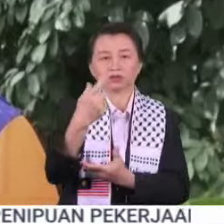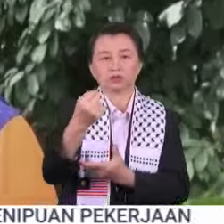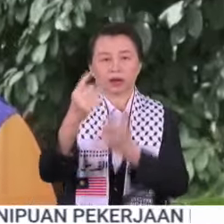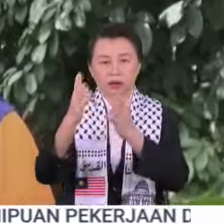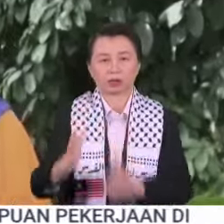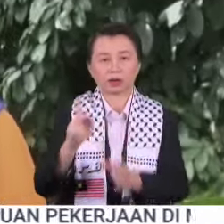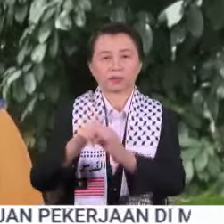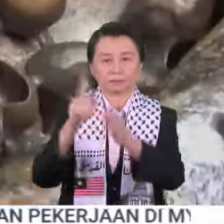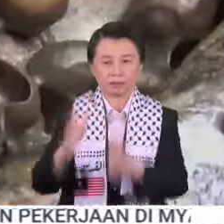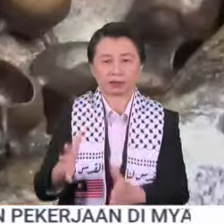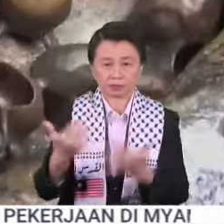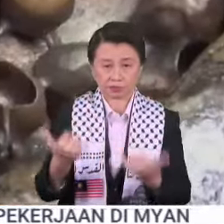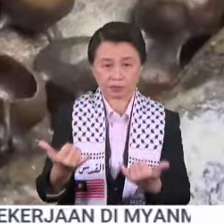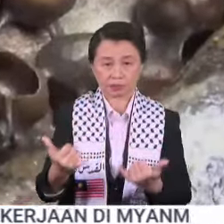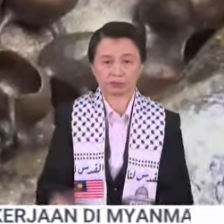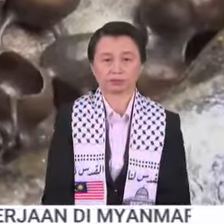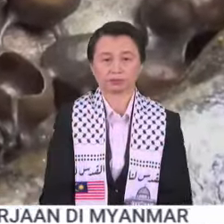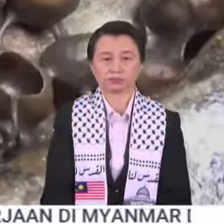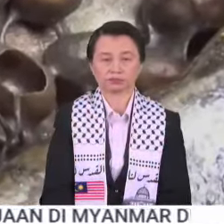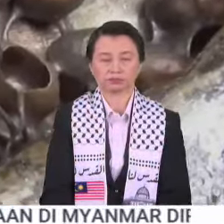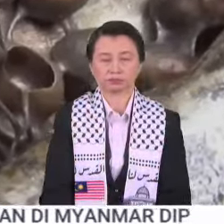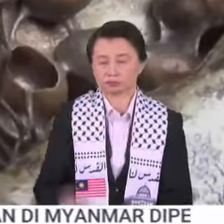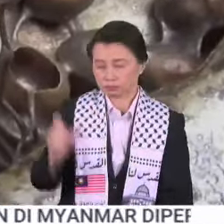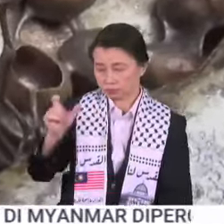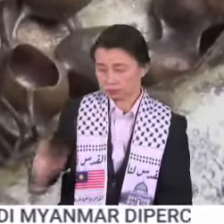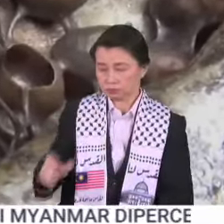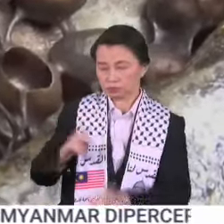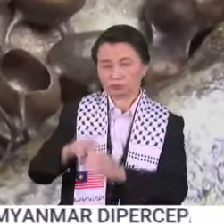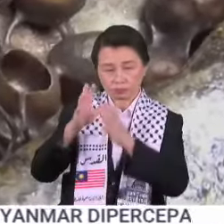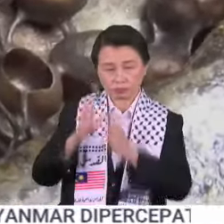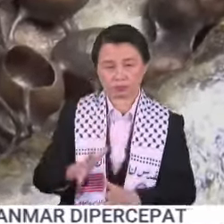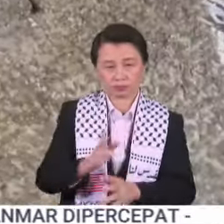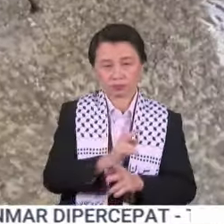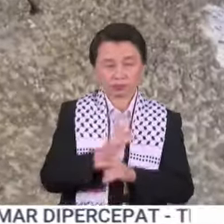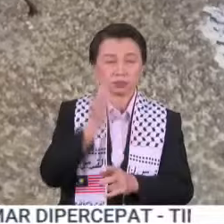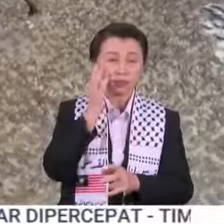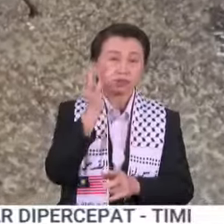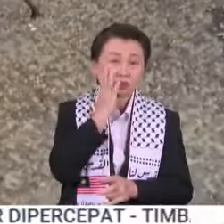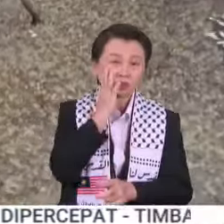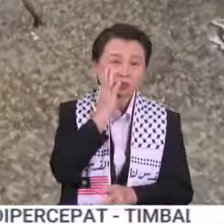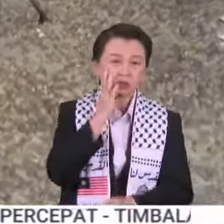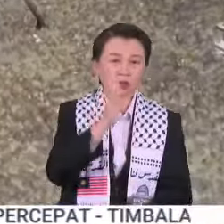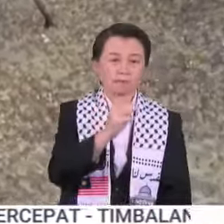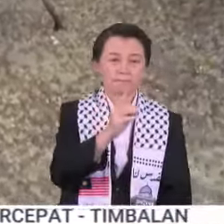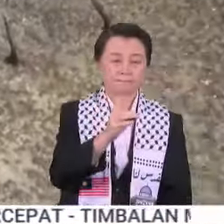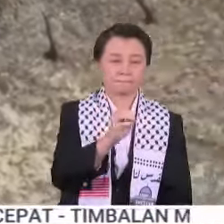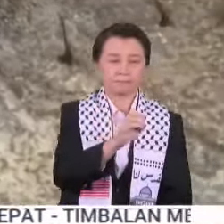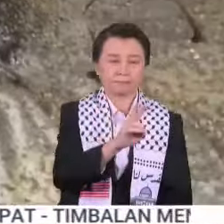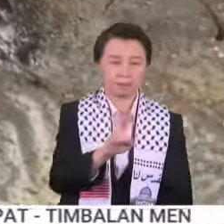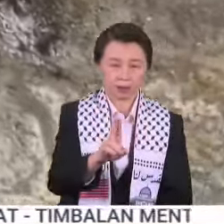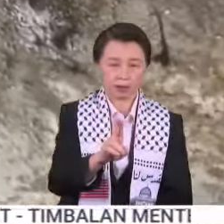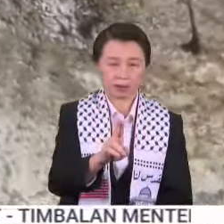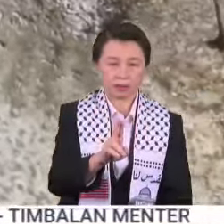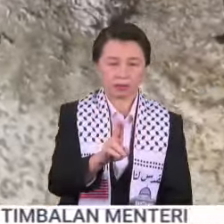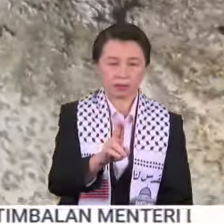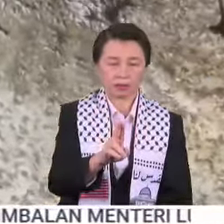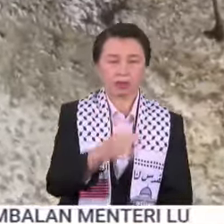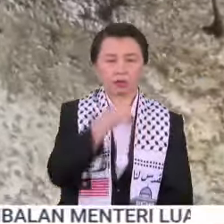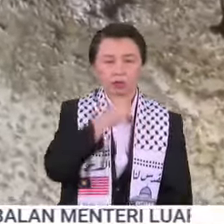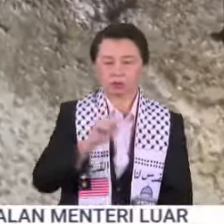orang peserta buat masa ini. Seorang peserta projek tenakan lebah madu kelulut, Nur Haslina